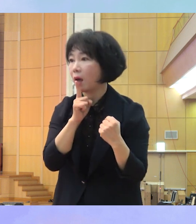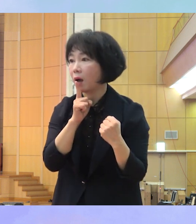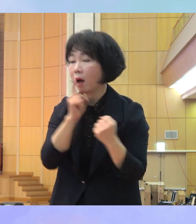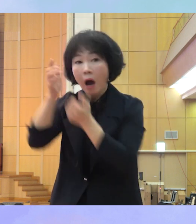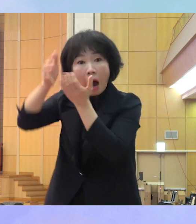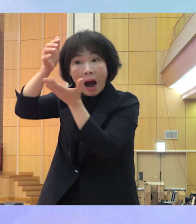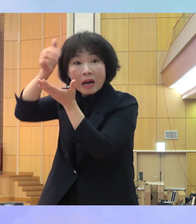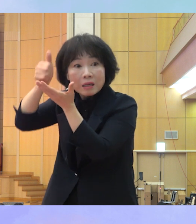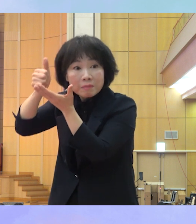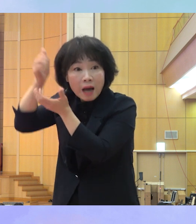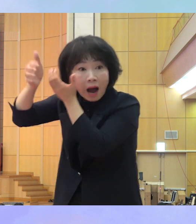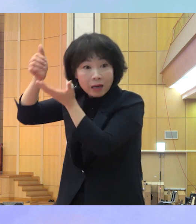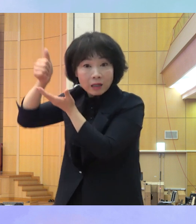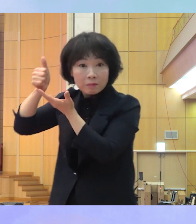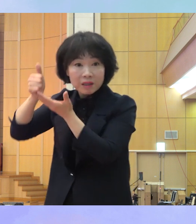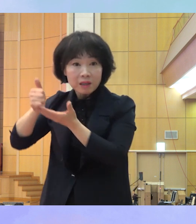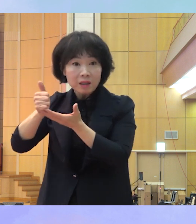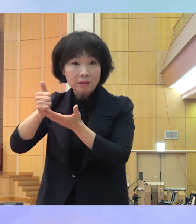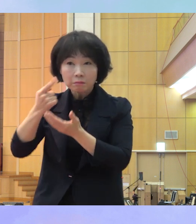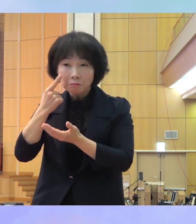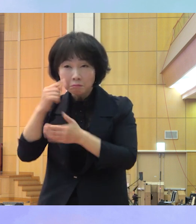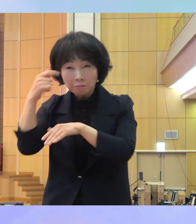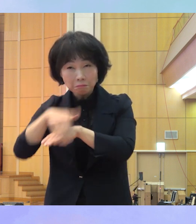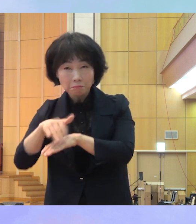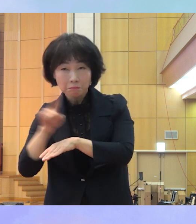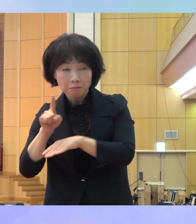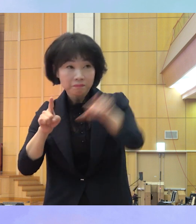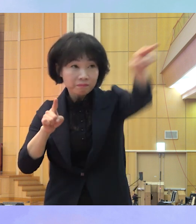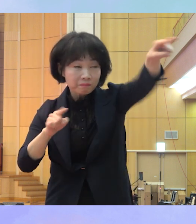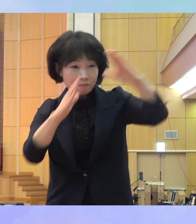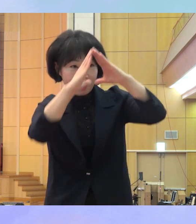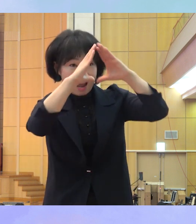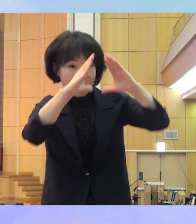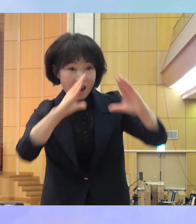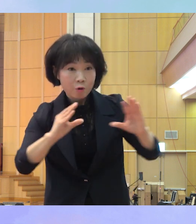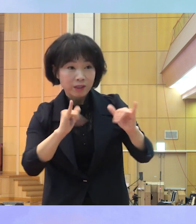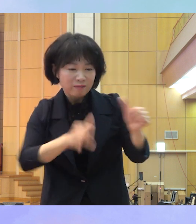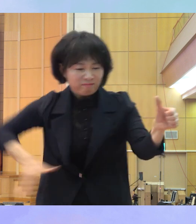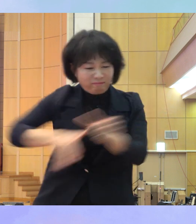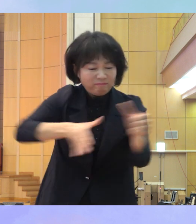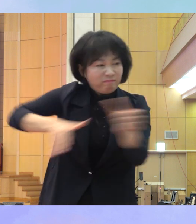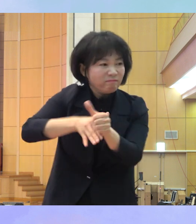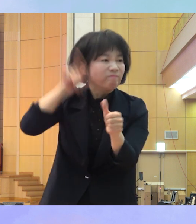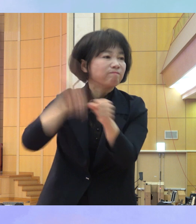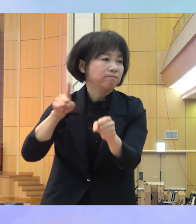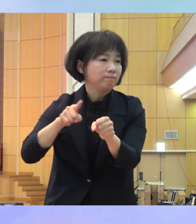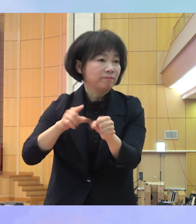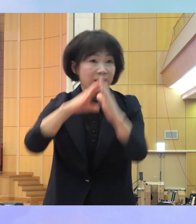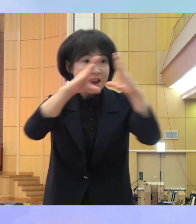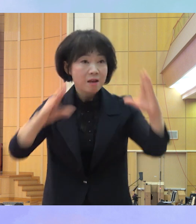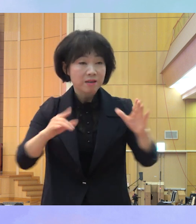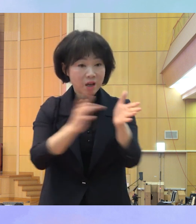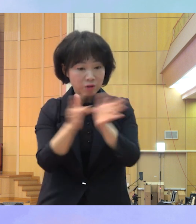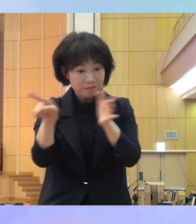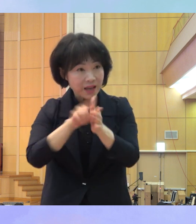여호와께서 애굽 사람을 치려고 두루 다니실 때에 하나님이 애굽